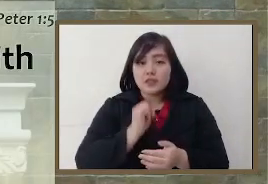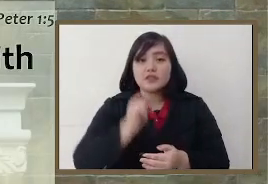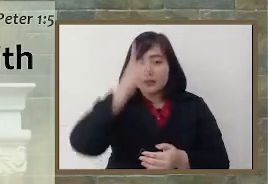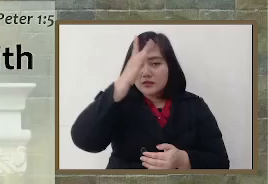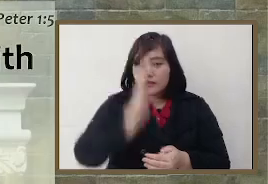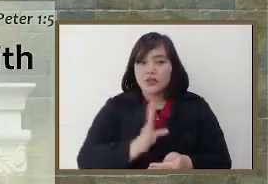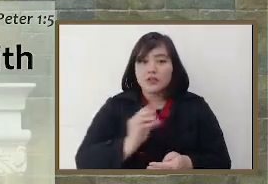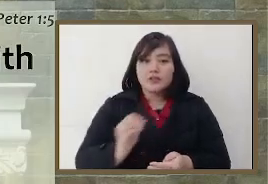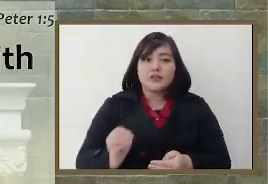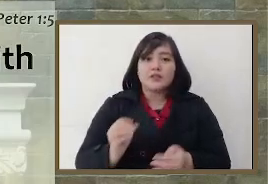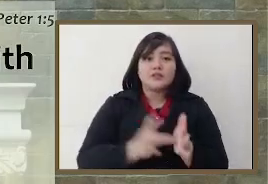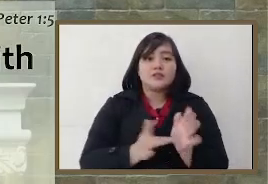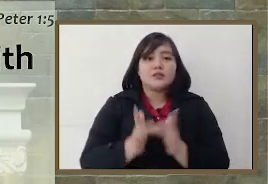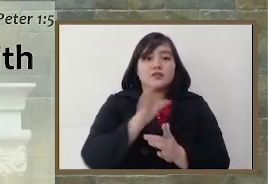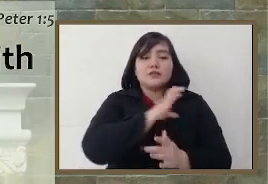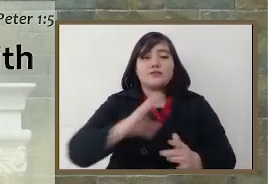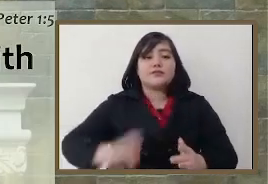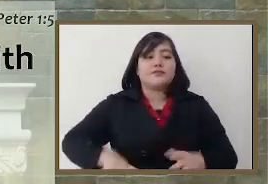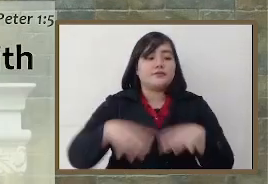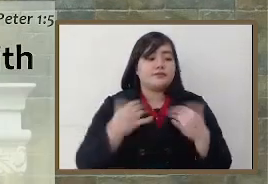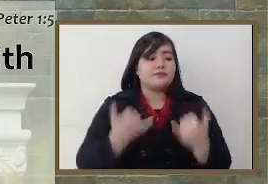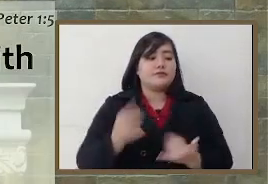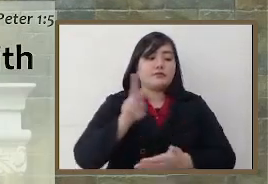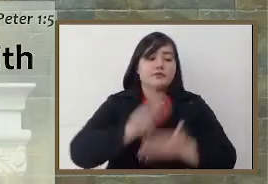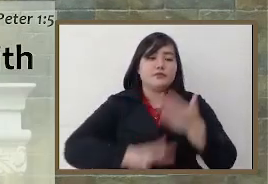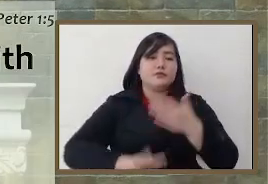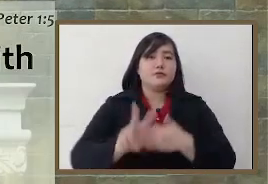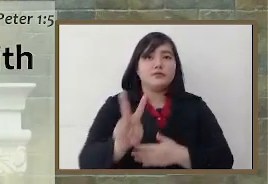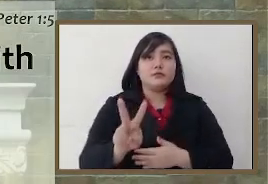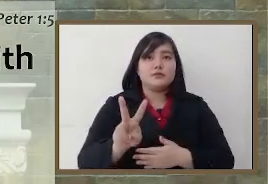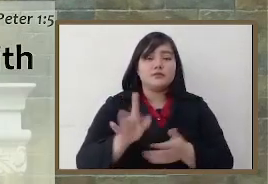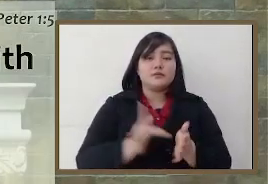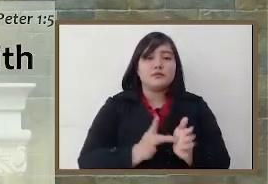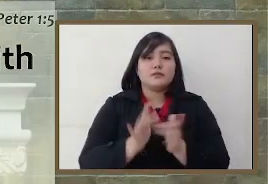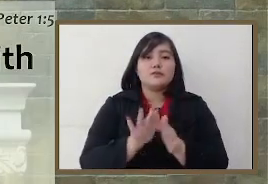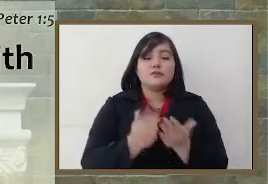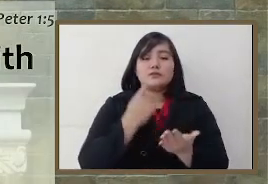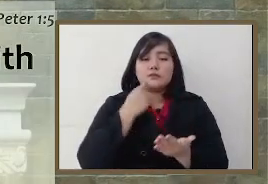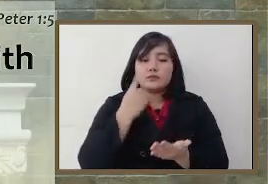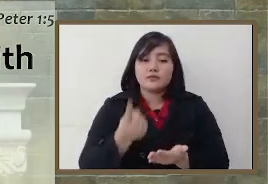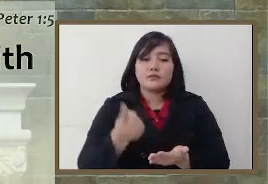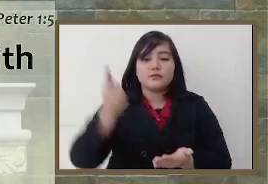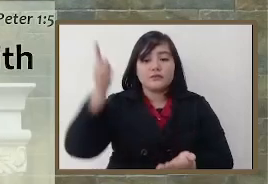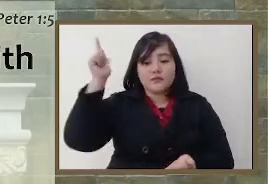Panginoong Hesukristo. Now, verse number 2, notice this. Grace and what?